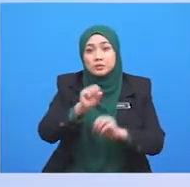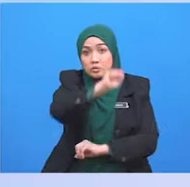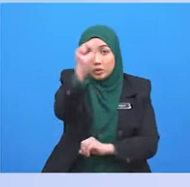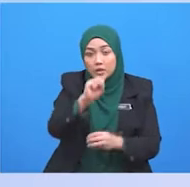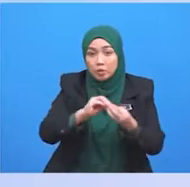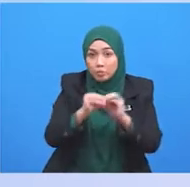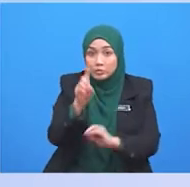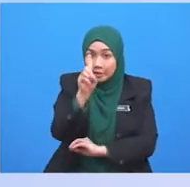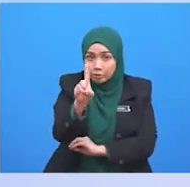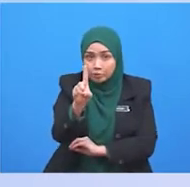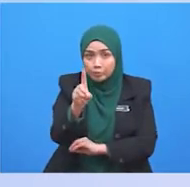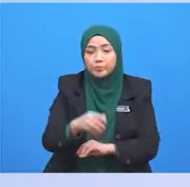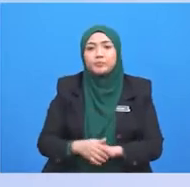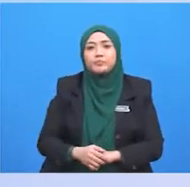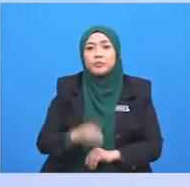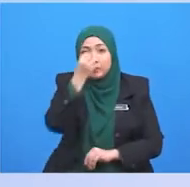Soalan pertama,